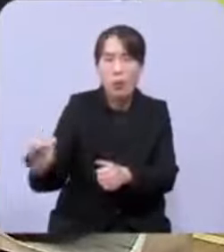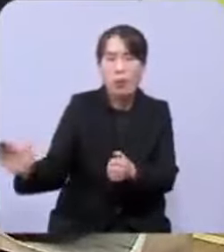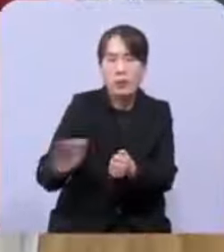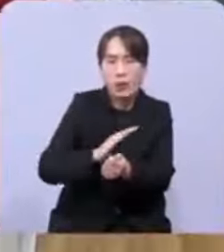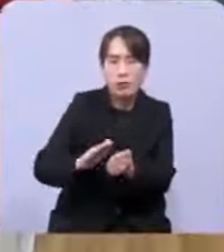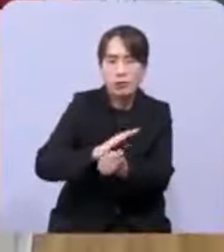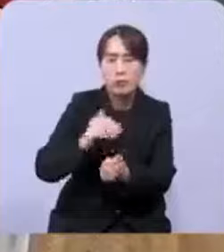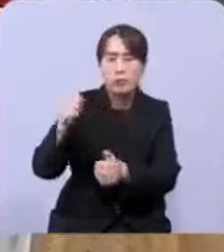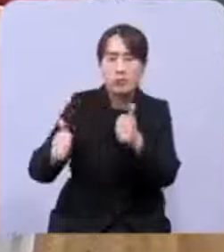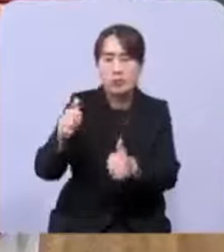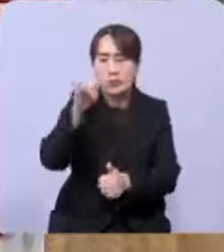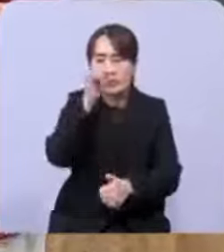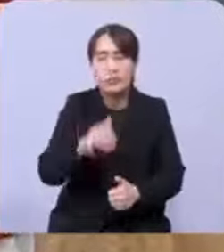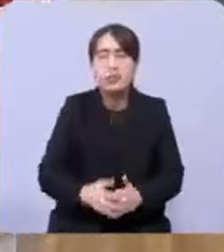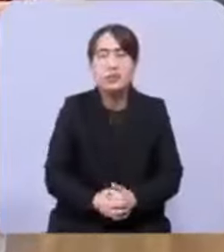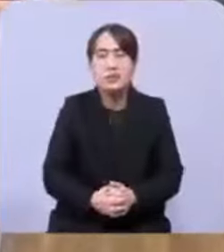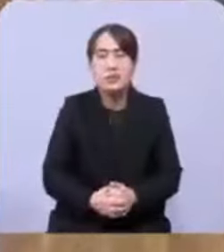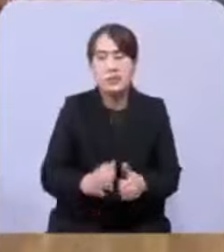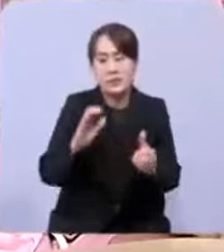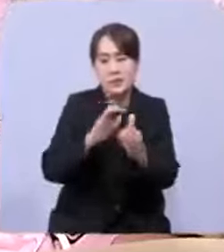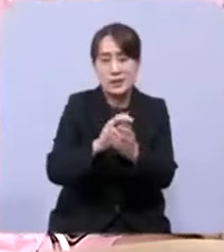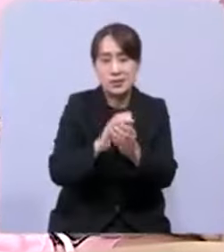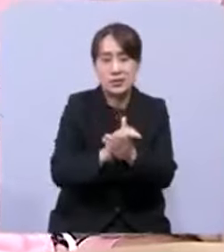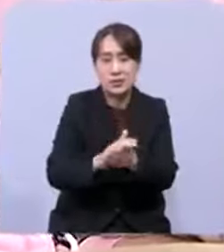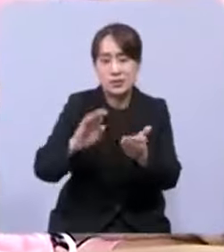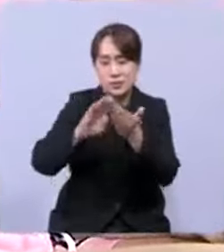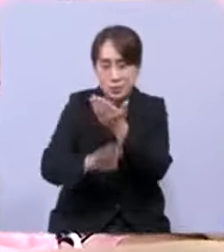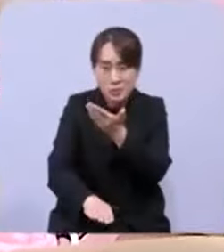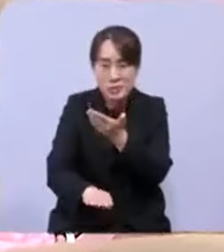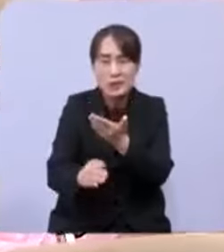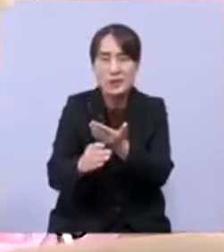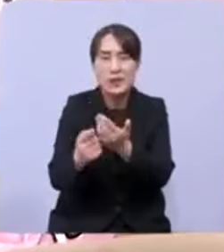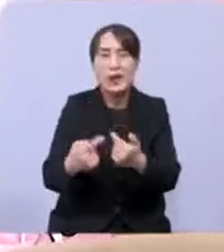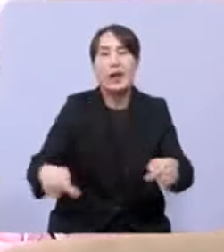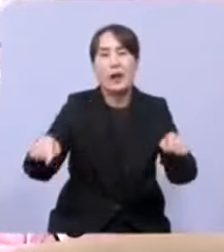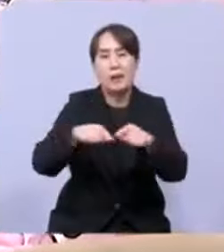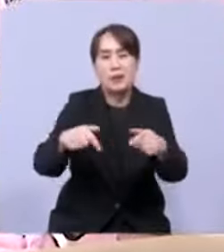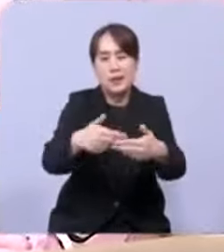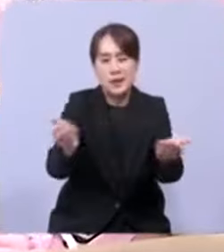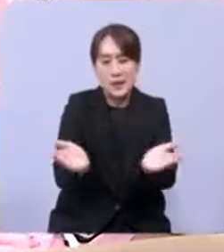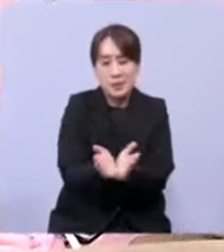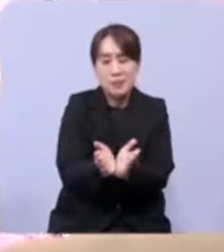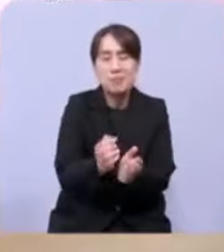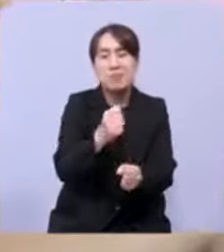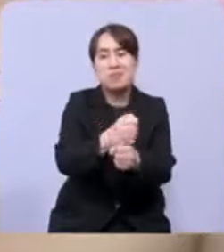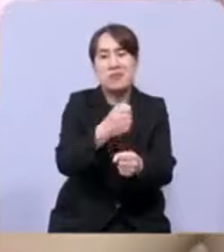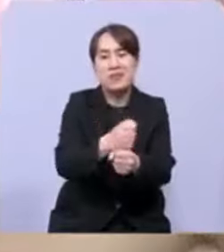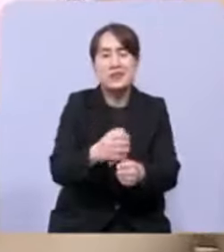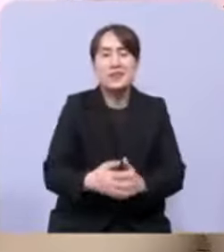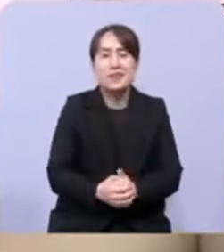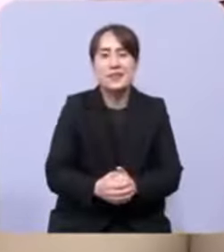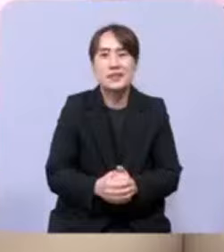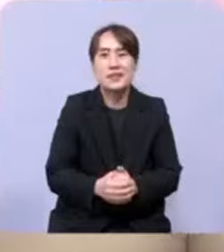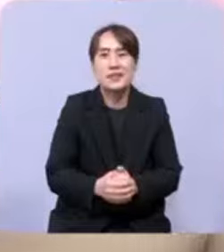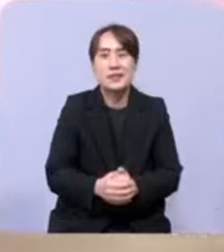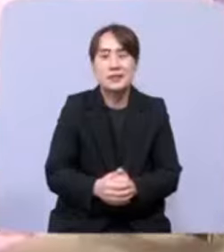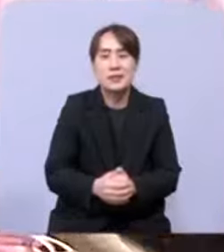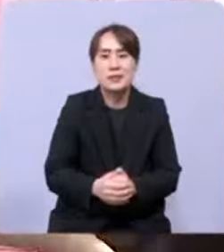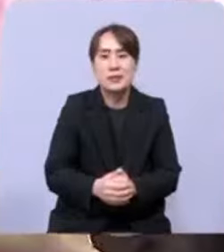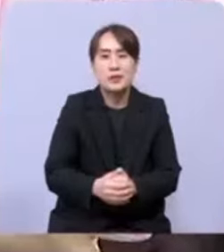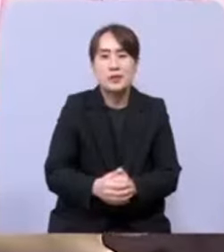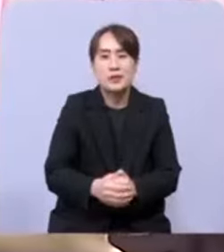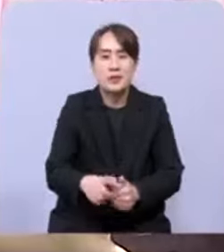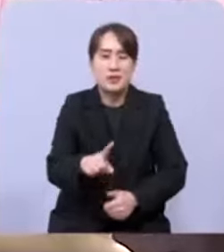탁구 경기가 한창입니다 친구들이랑 후배들이랑 같이 팀 해가지고 축구 거기서 또